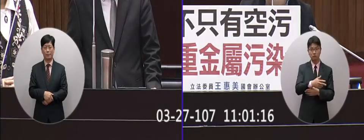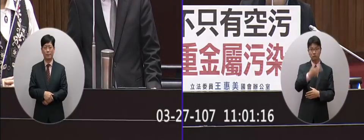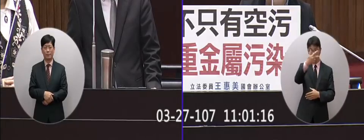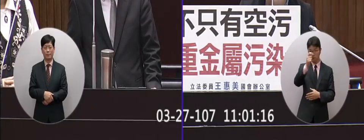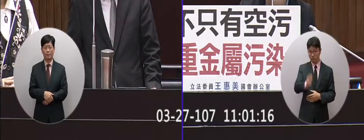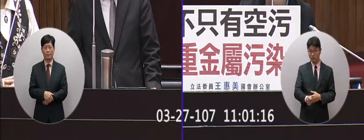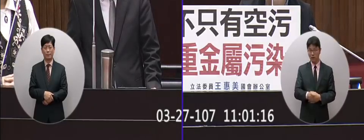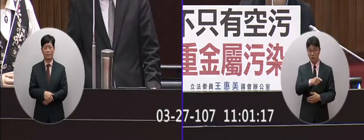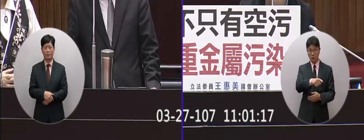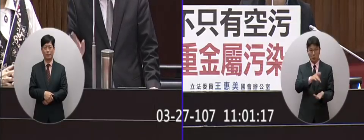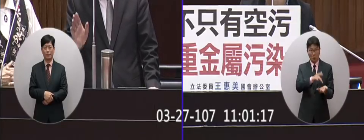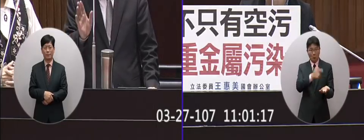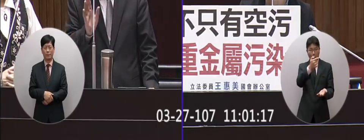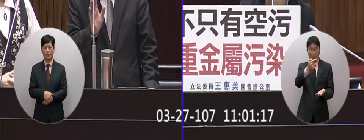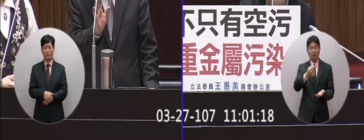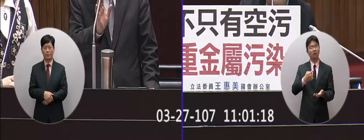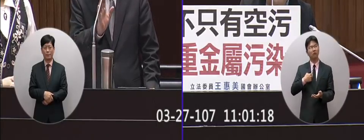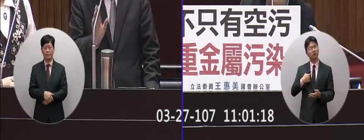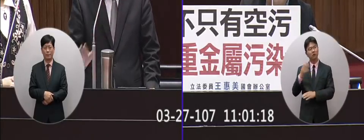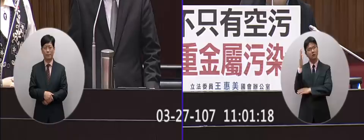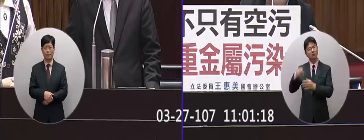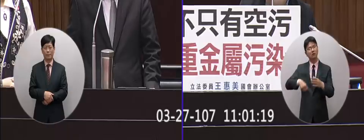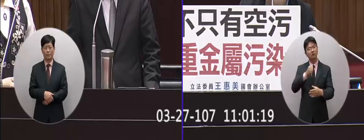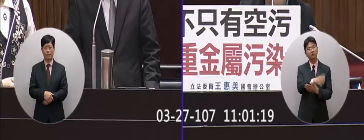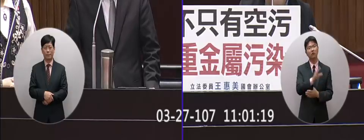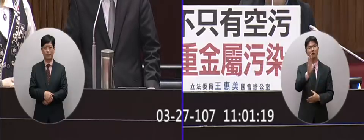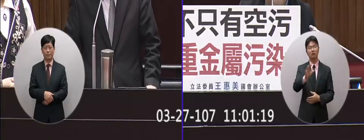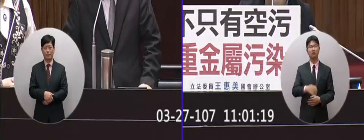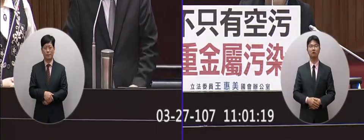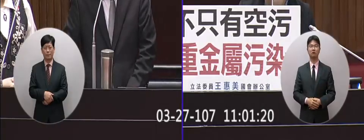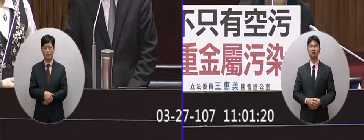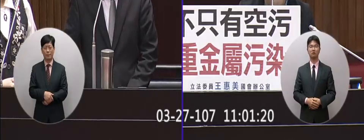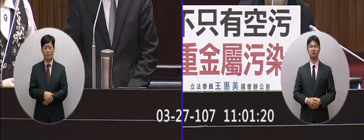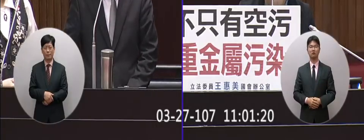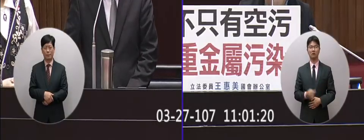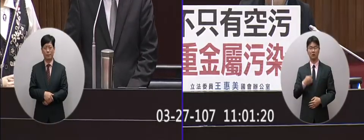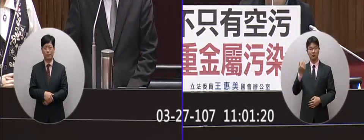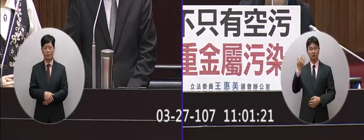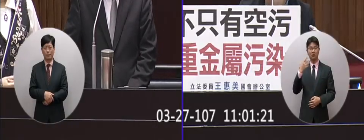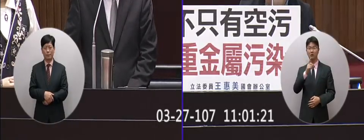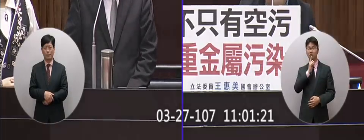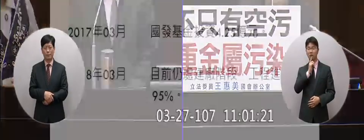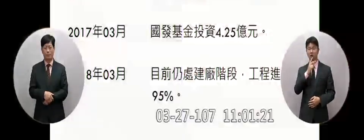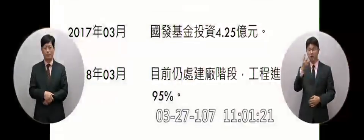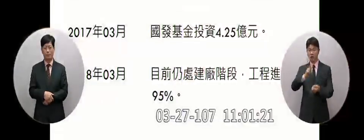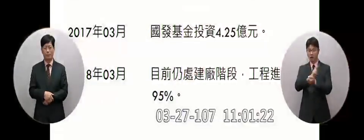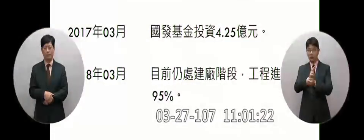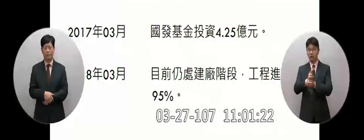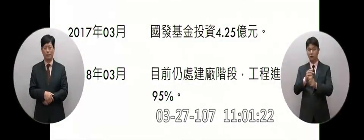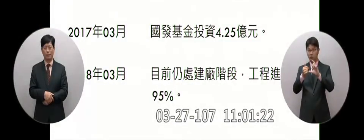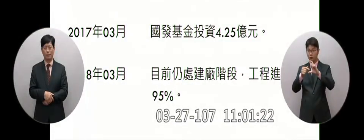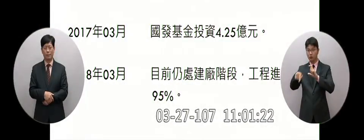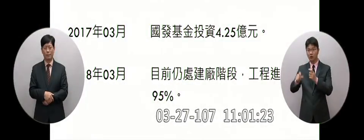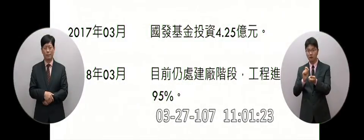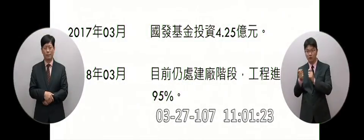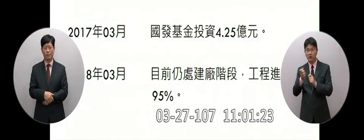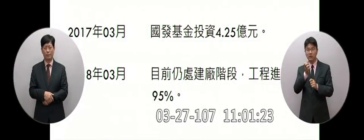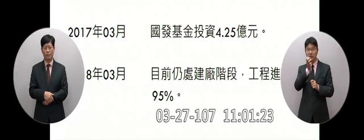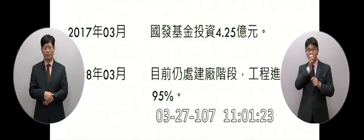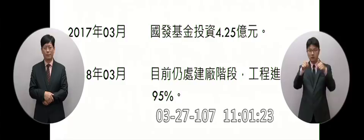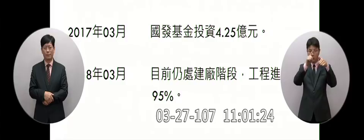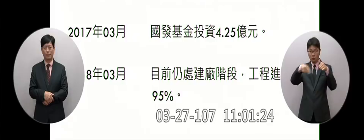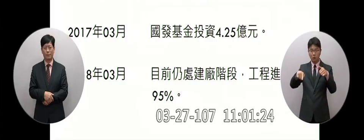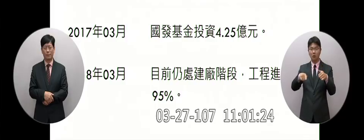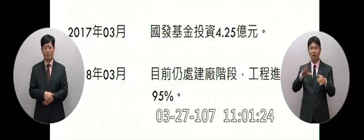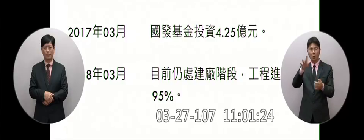投资了。我们过去呢说这个我们要在我们那个二林地区的这个石化，我们说是剧